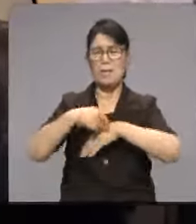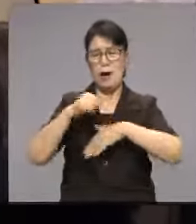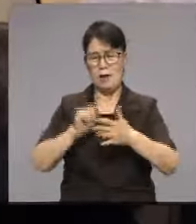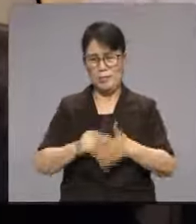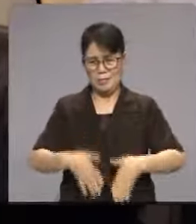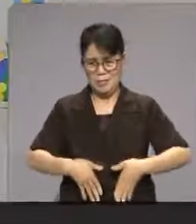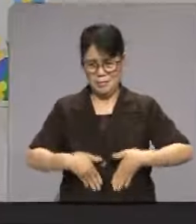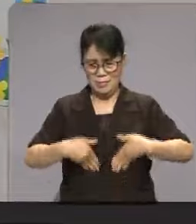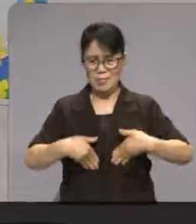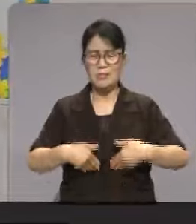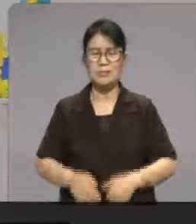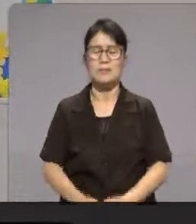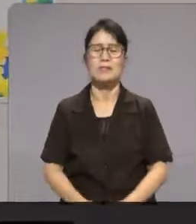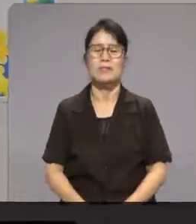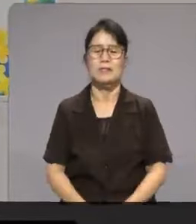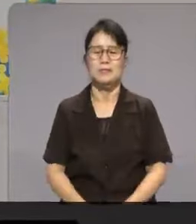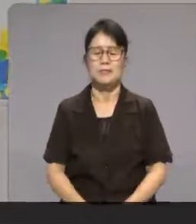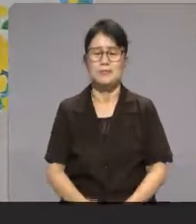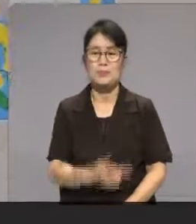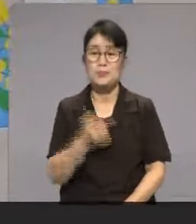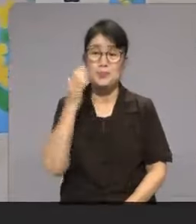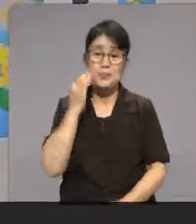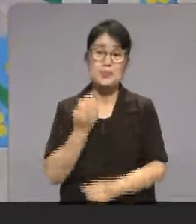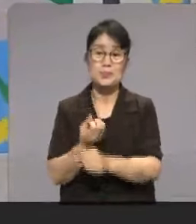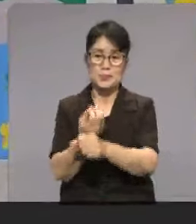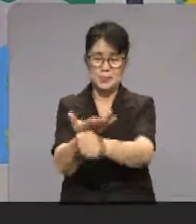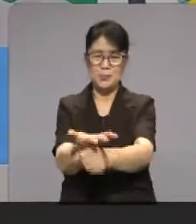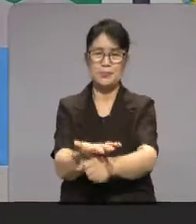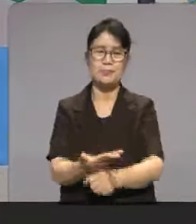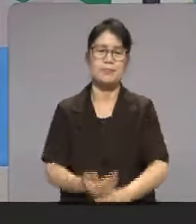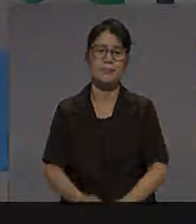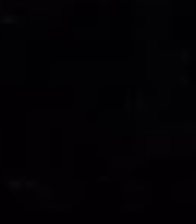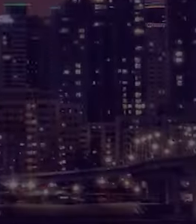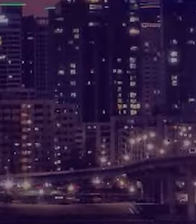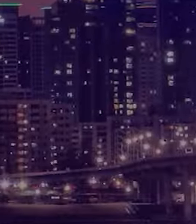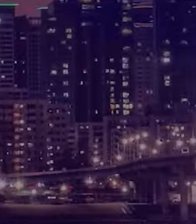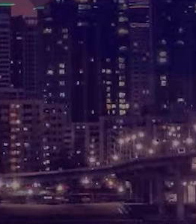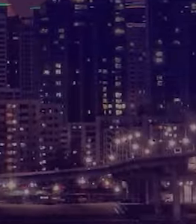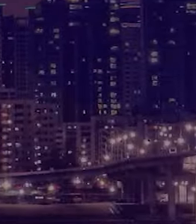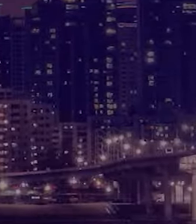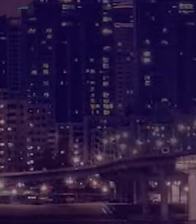훈훈해졌습니다. 대청도에서 5배수 섬 통신원 류석자입니다.